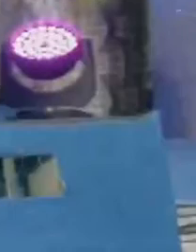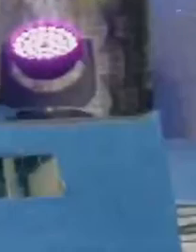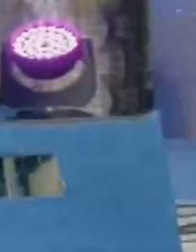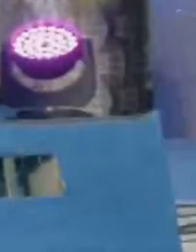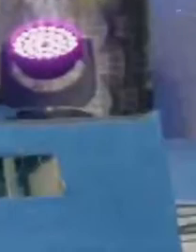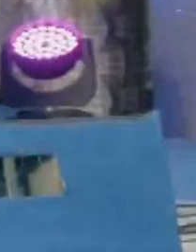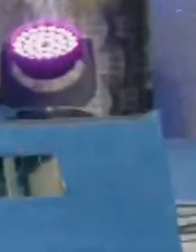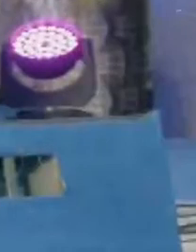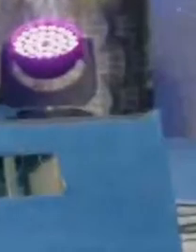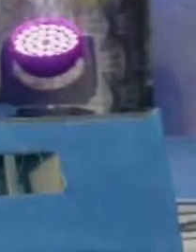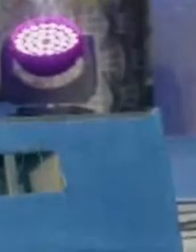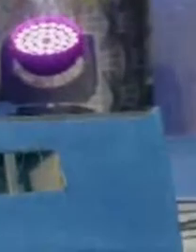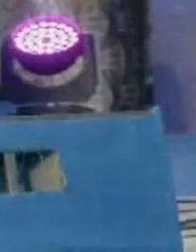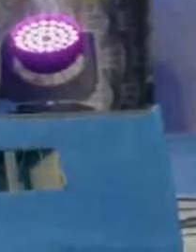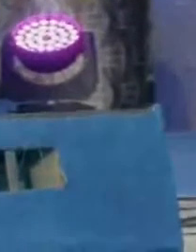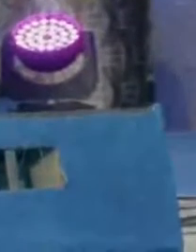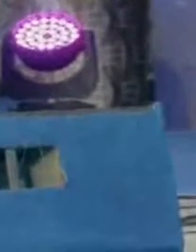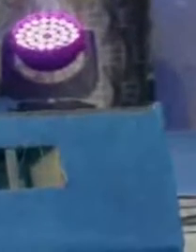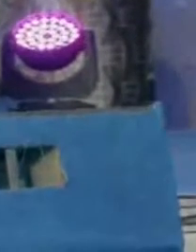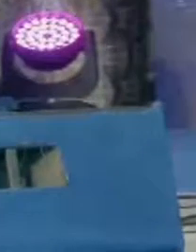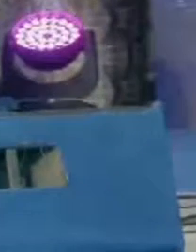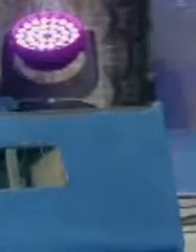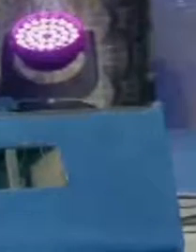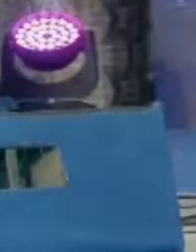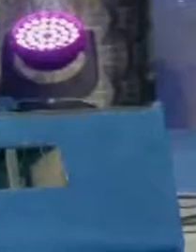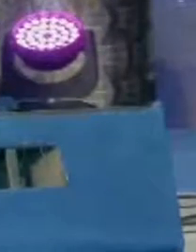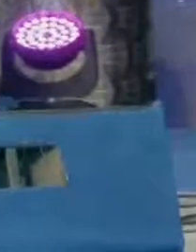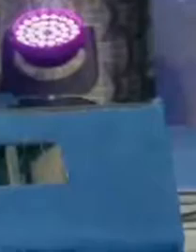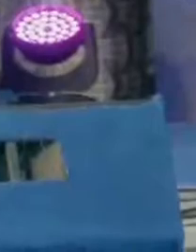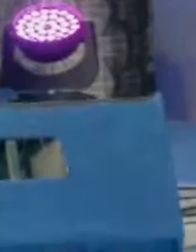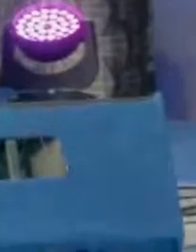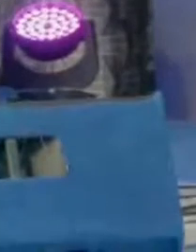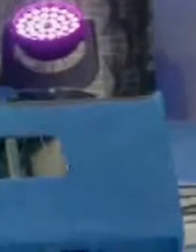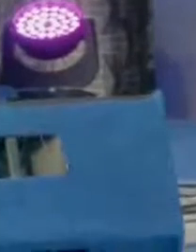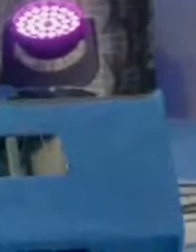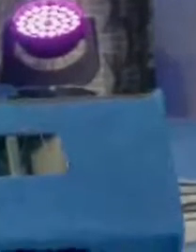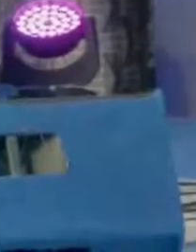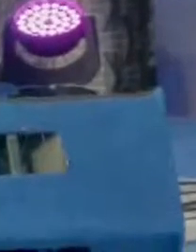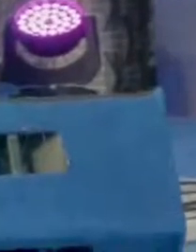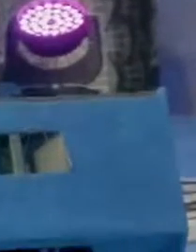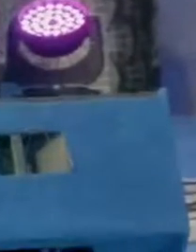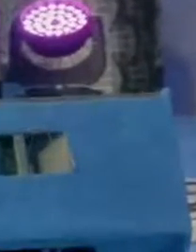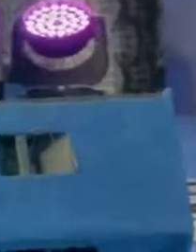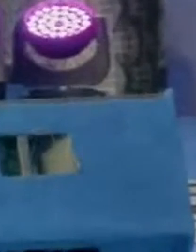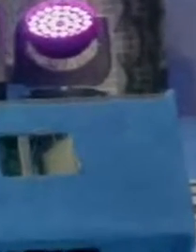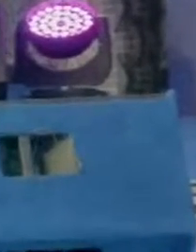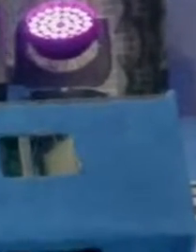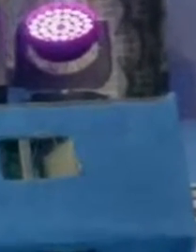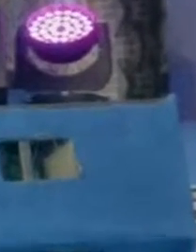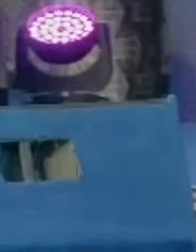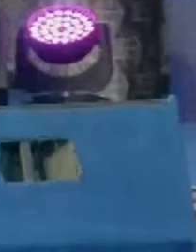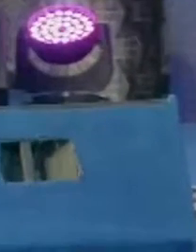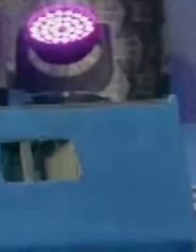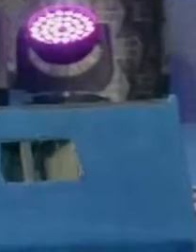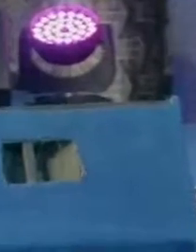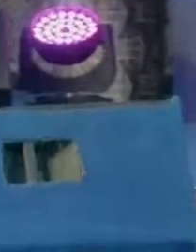de réjouissance devant le Seigneur. Et nous remercions Dieu pour la chorale de Cannes, la